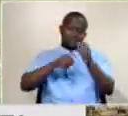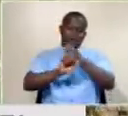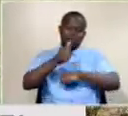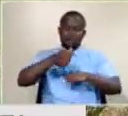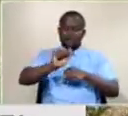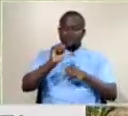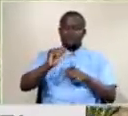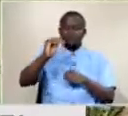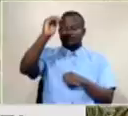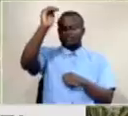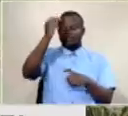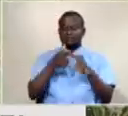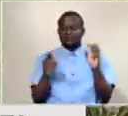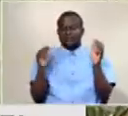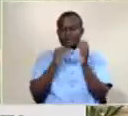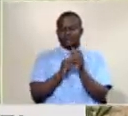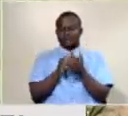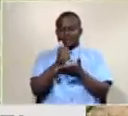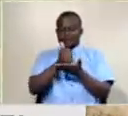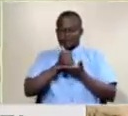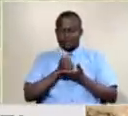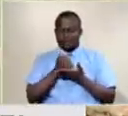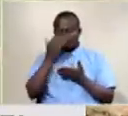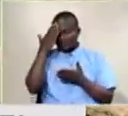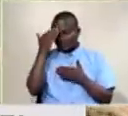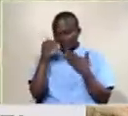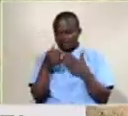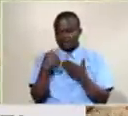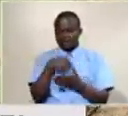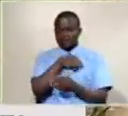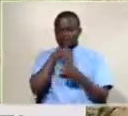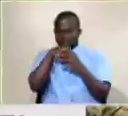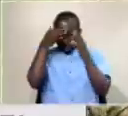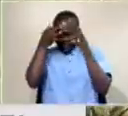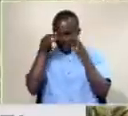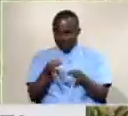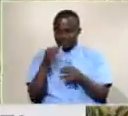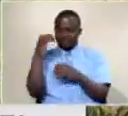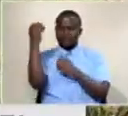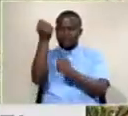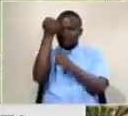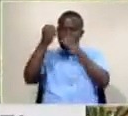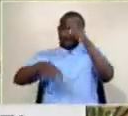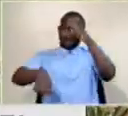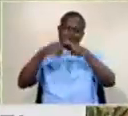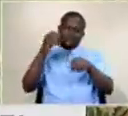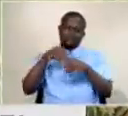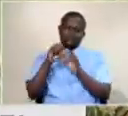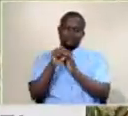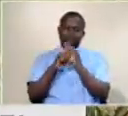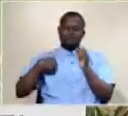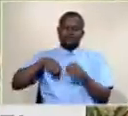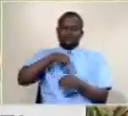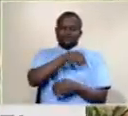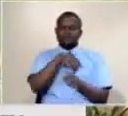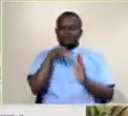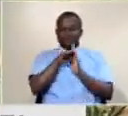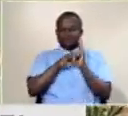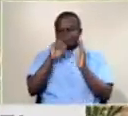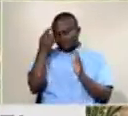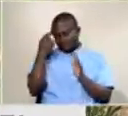byabo imbere ndetse banadufashe kujya mu ngamba no kwesa imihigo y'umurenge wacu wa Rongi gahunda za